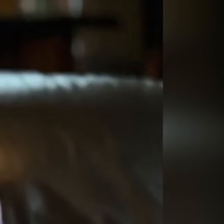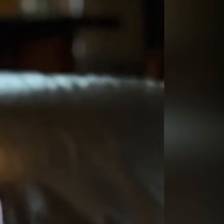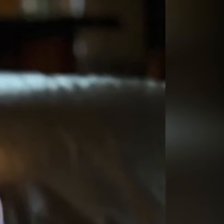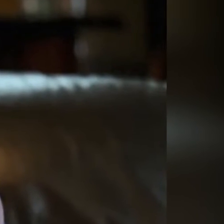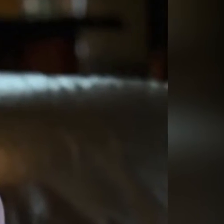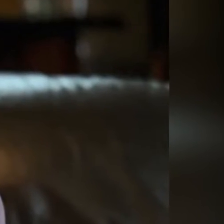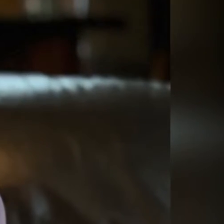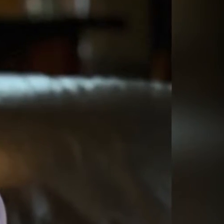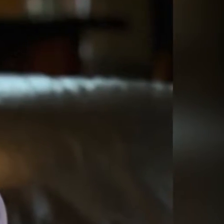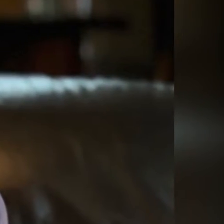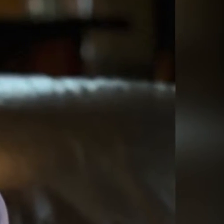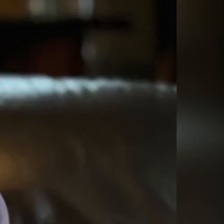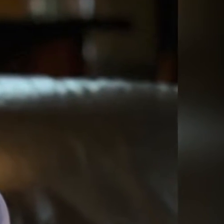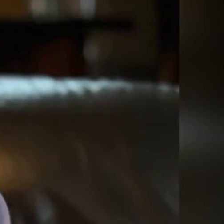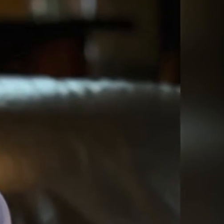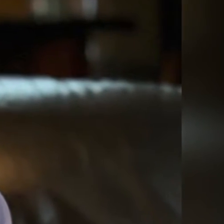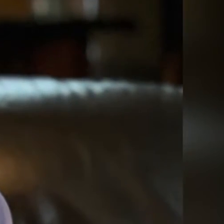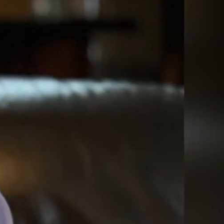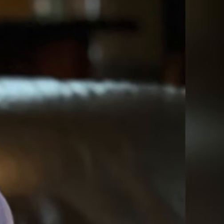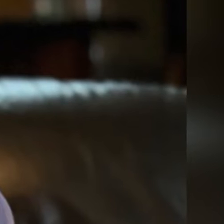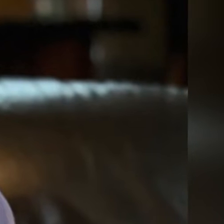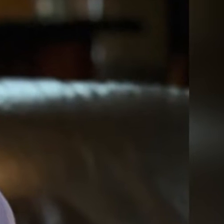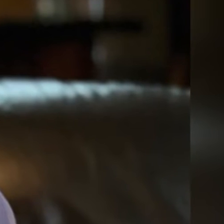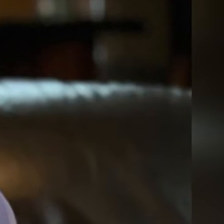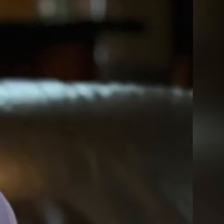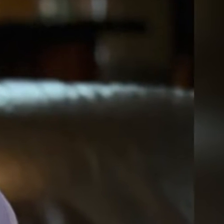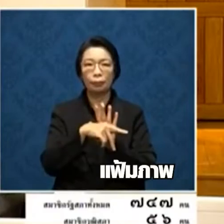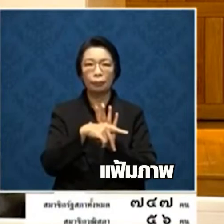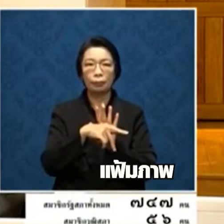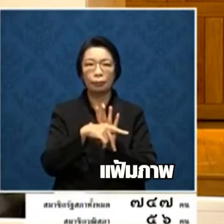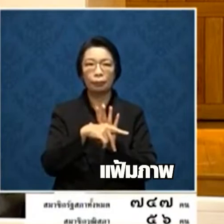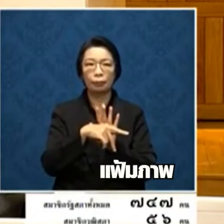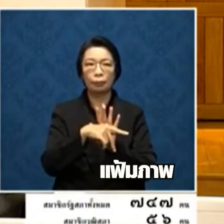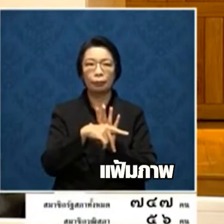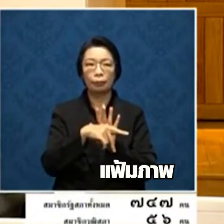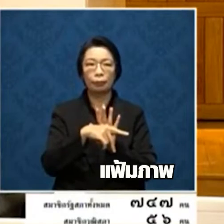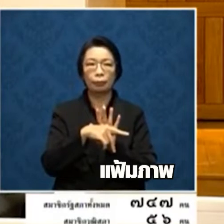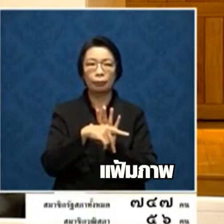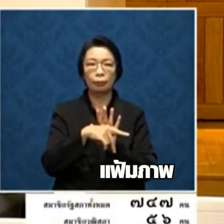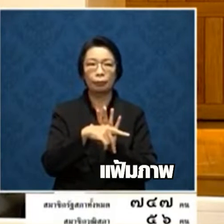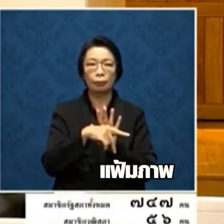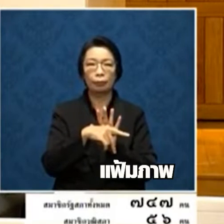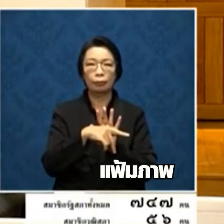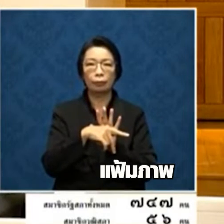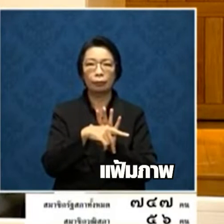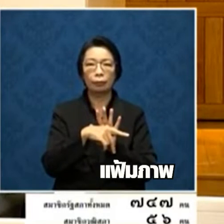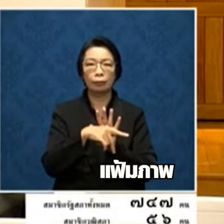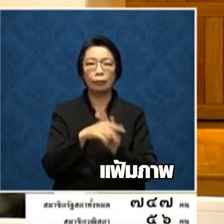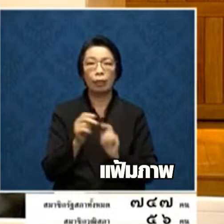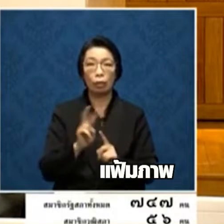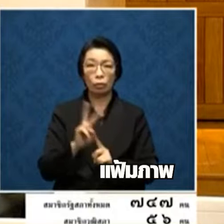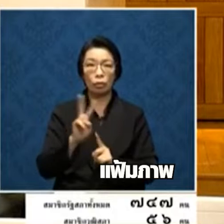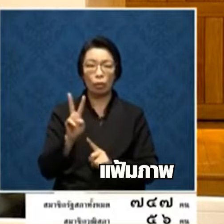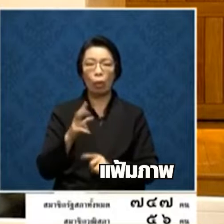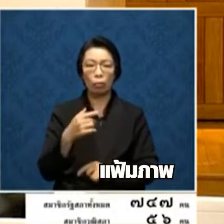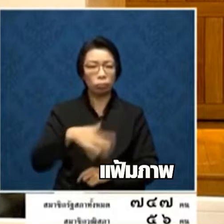ตั้งให้ได้รับเลือกตั้งเข้ามาเป็นส.สให้ได้ก่อนเมื่อเป็นส.สแล้วมักจะอ้างเสสียงความต้องการของประชาชนหรืออ้างทำเพื่อประโยชน์ของ